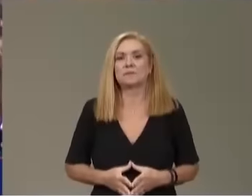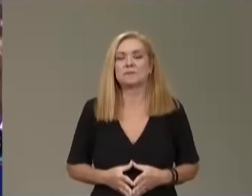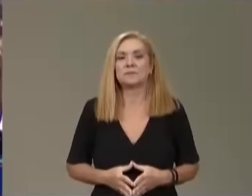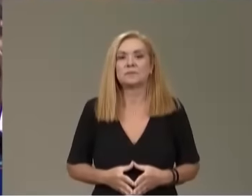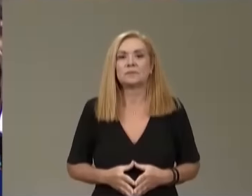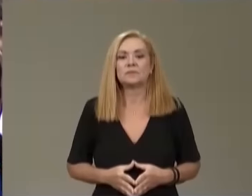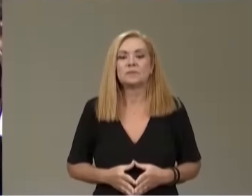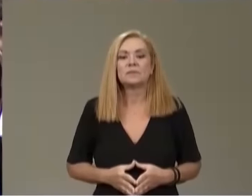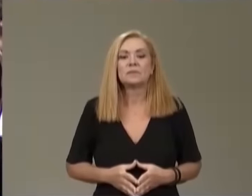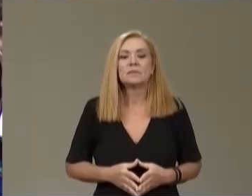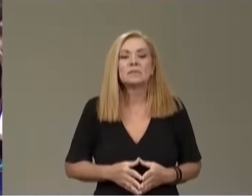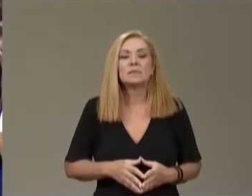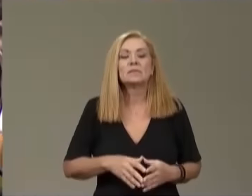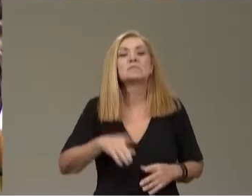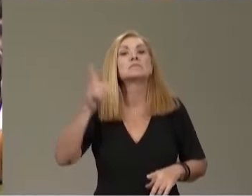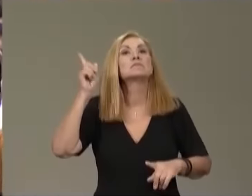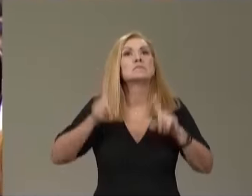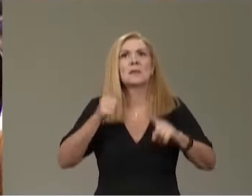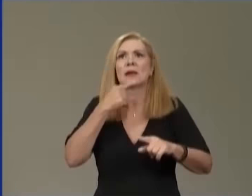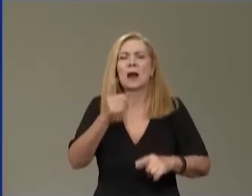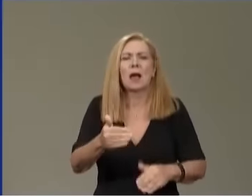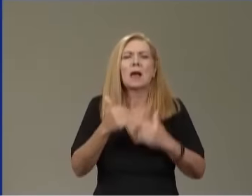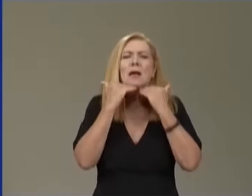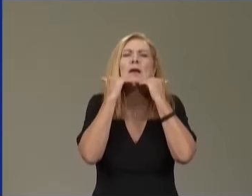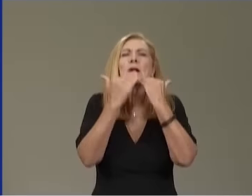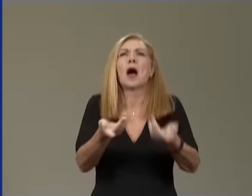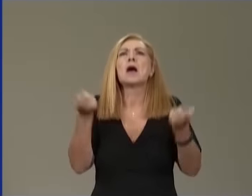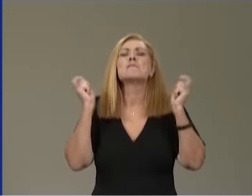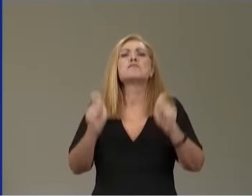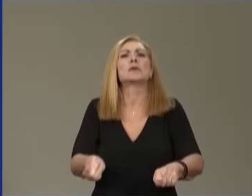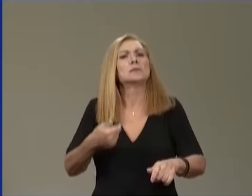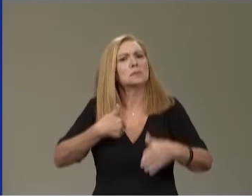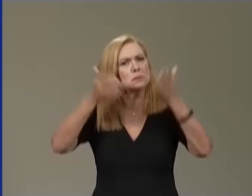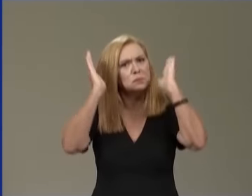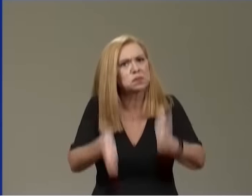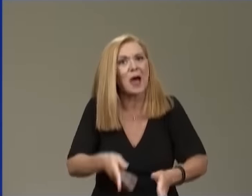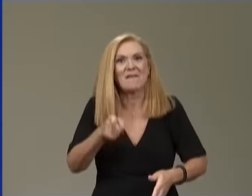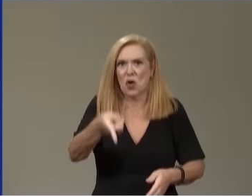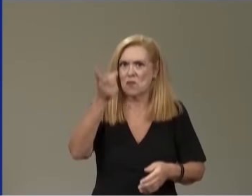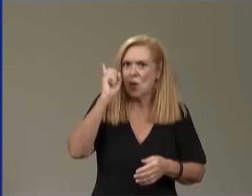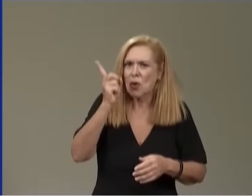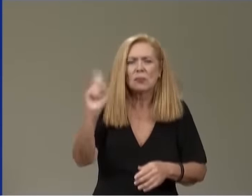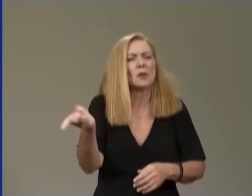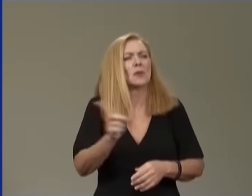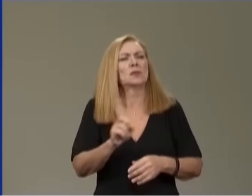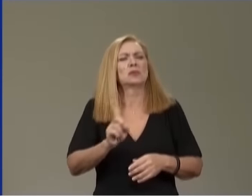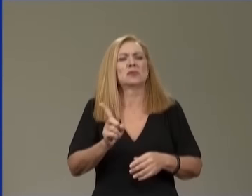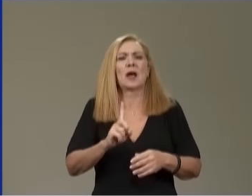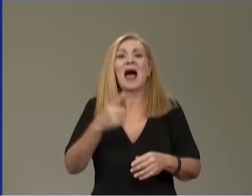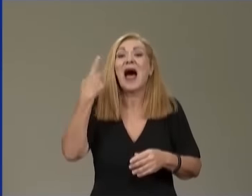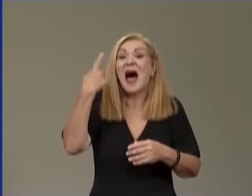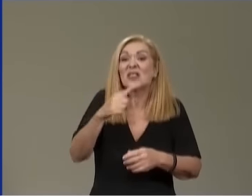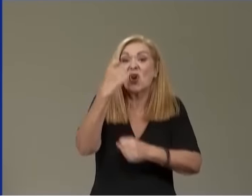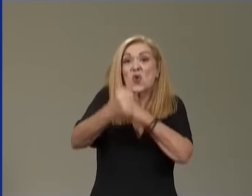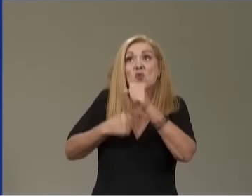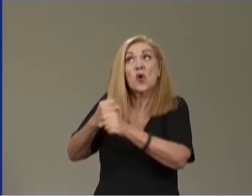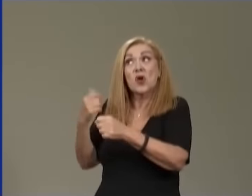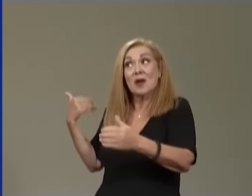Είναι τομές που άλλοτε έμοιαζαν αδύνατες. Έγιναν δυνατές, δεν ήταν οι μόνες. Ύστερα από 100 χρόνια, όπως είχα